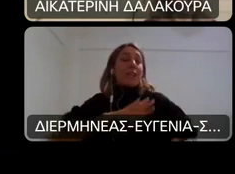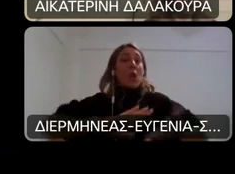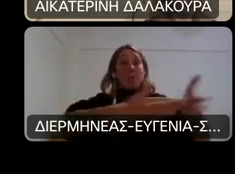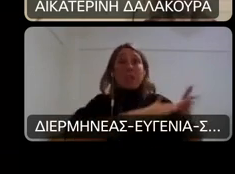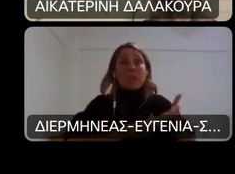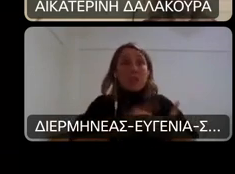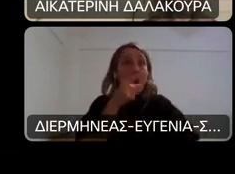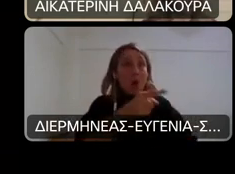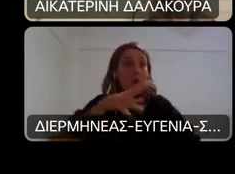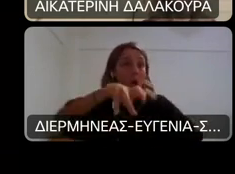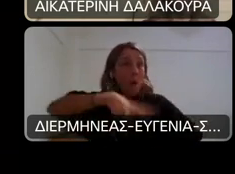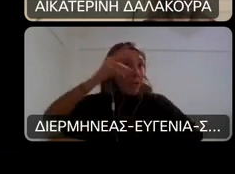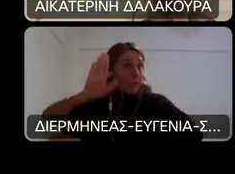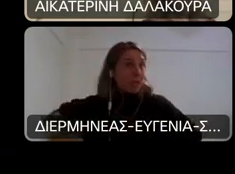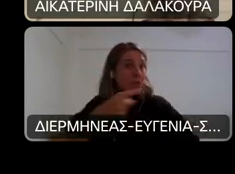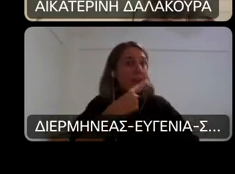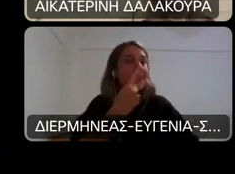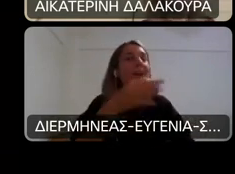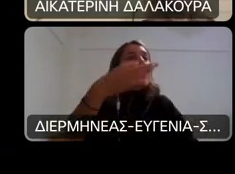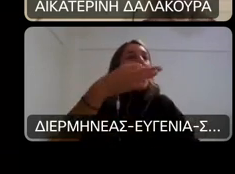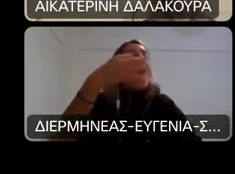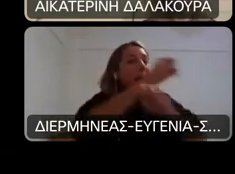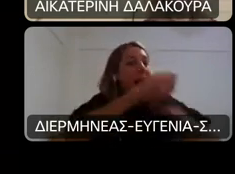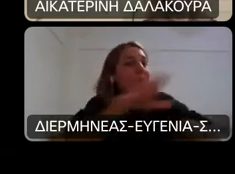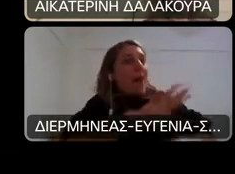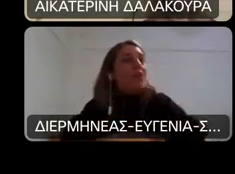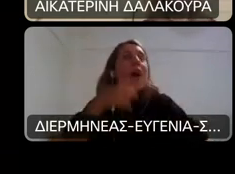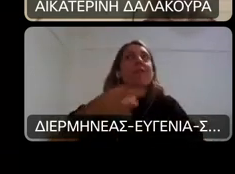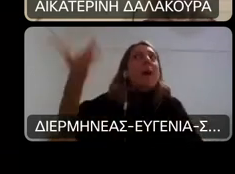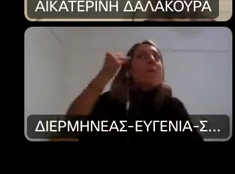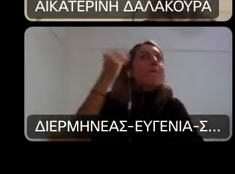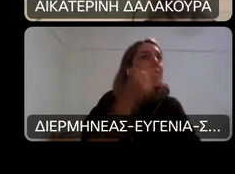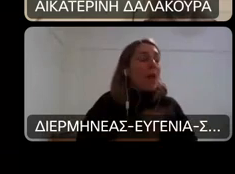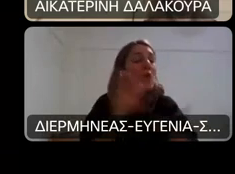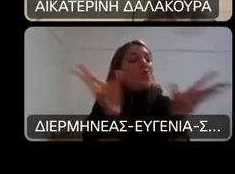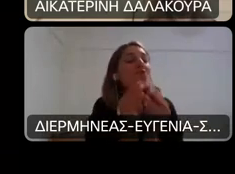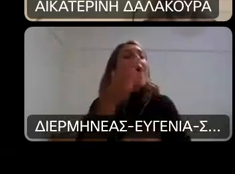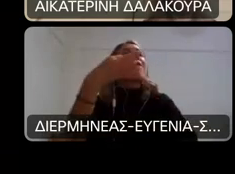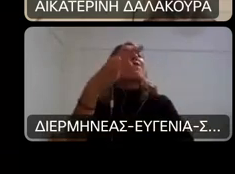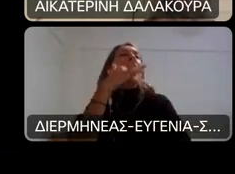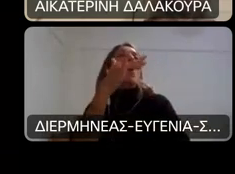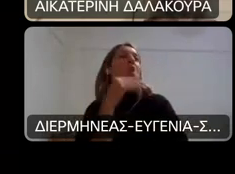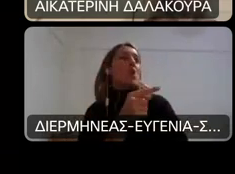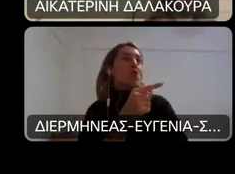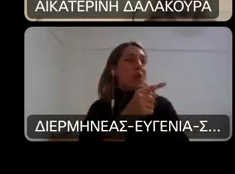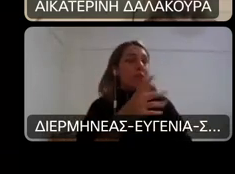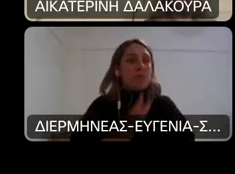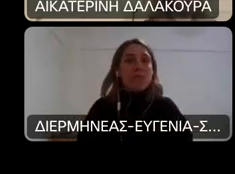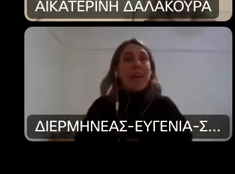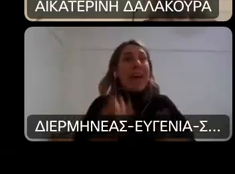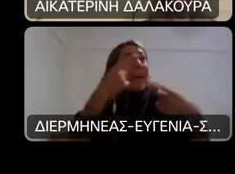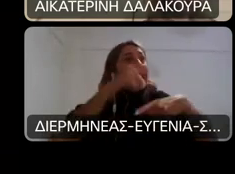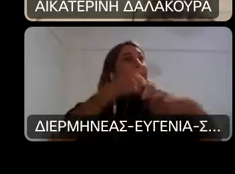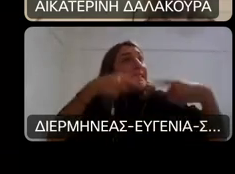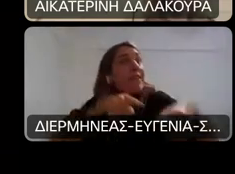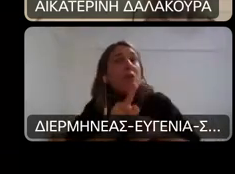Πανεπιστημίου Κρήτης, τη χρήση μιας ευαίσθητης, και έχω λόγο που το λέω έτσι, ως προς το φύλλο γλώσσας, αλλά και την απουσία ταυτόχρονα εκπαίδευση